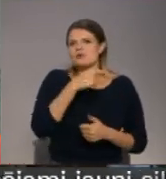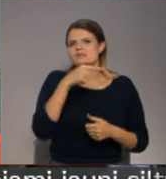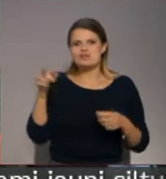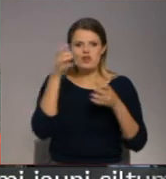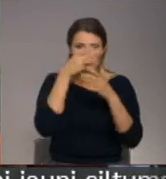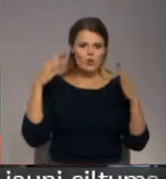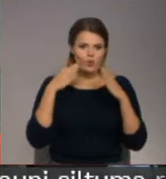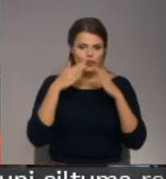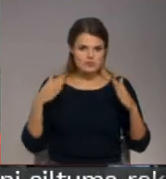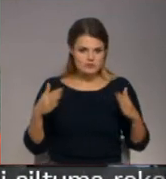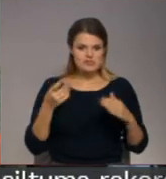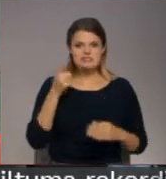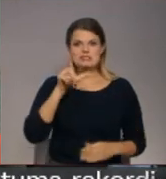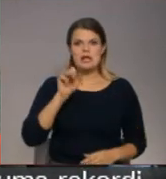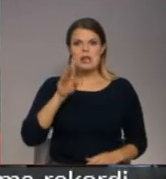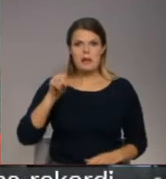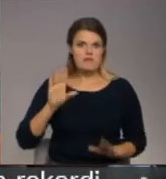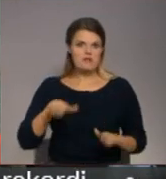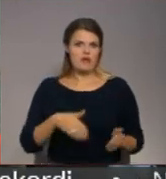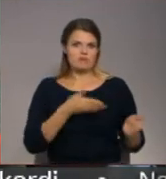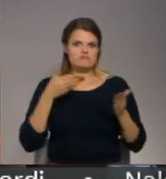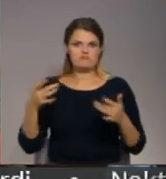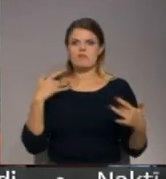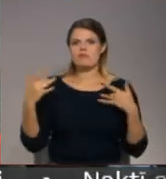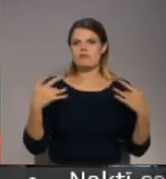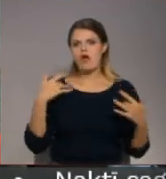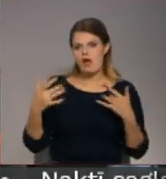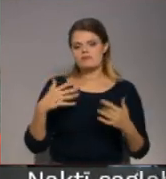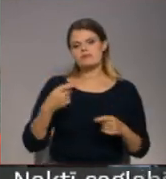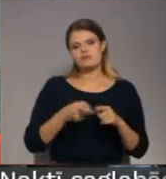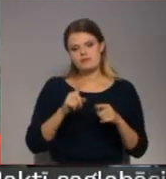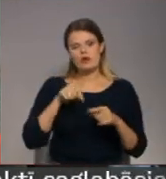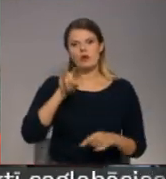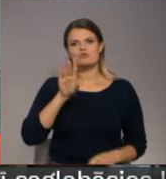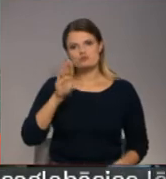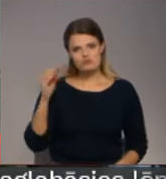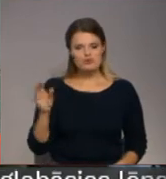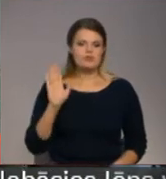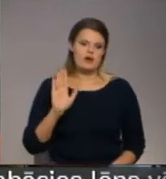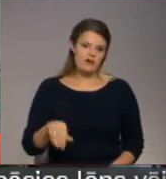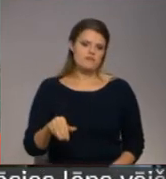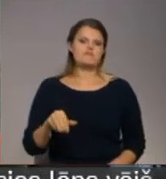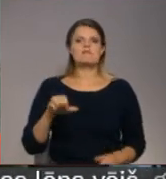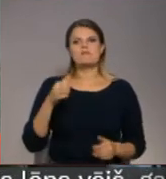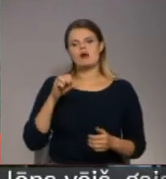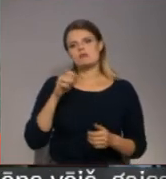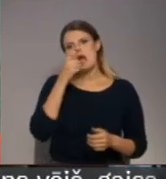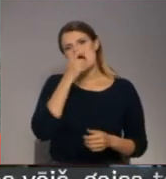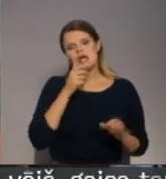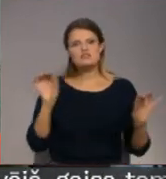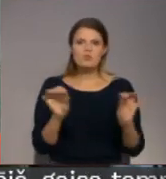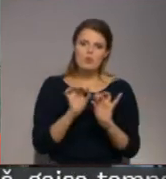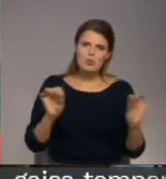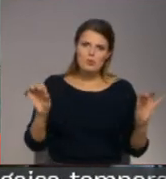kultūras namiem. Ja Slampas kultūras namas pie sevis var uzņemt teātri izrādes, tad Tumi būs tā, kas varēs klasiskās mūzikas